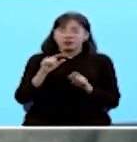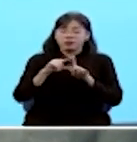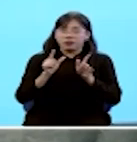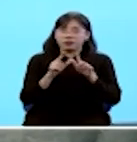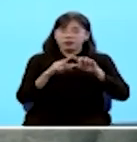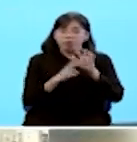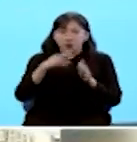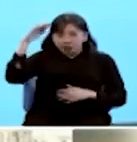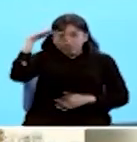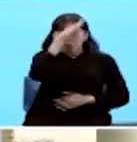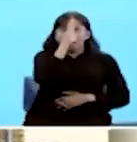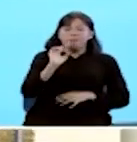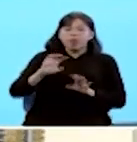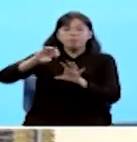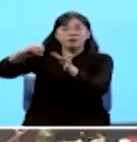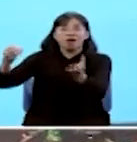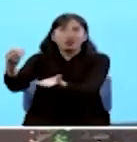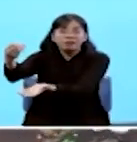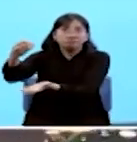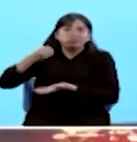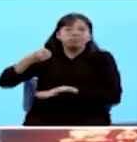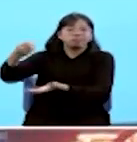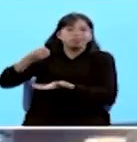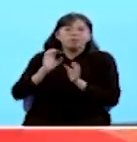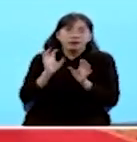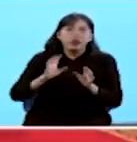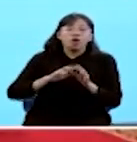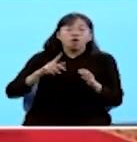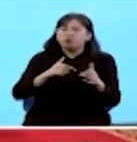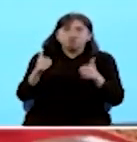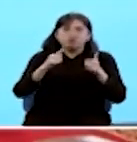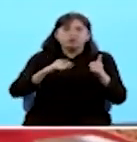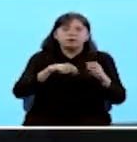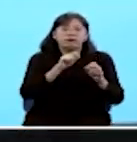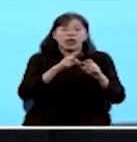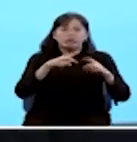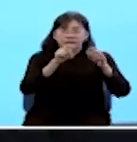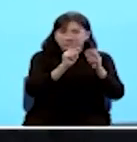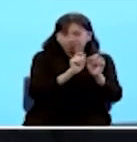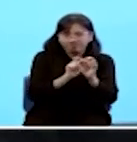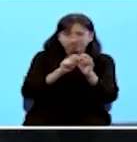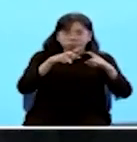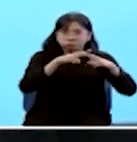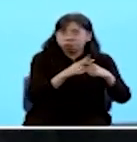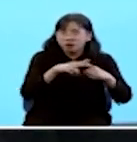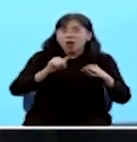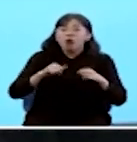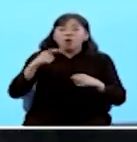meraih sejumlah penghargaan berkat buah tangannya. Sukses sebagai arsitektur, ia dipilih warganya menjadi wali kota